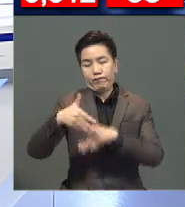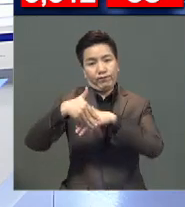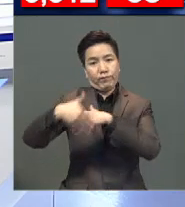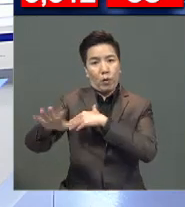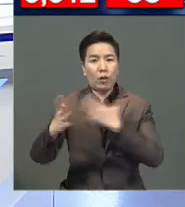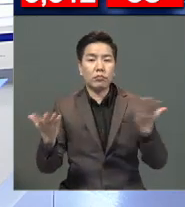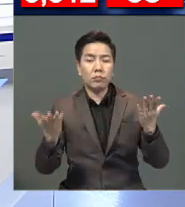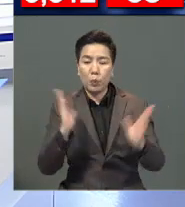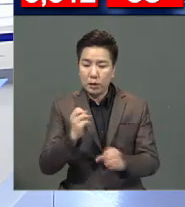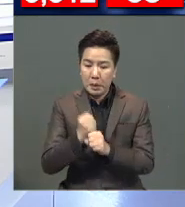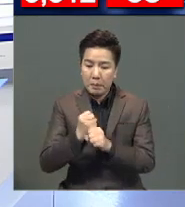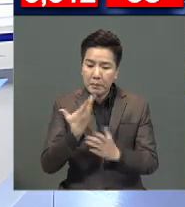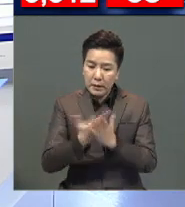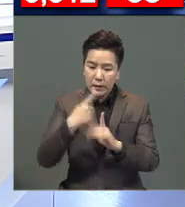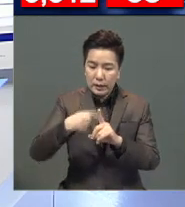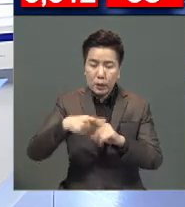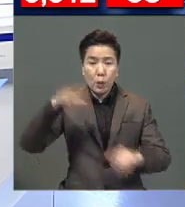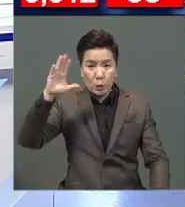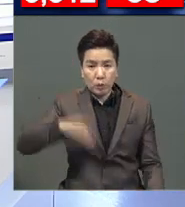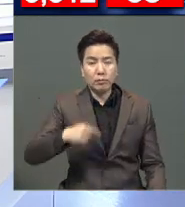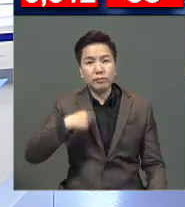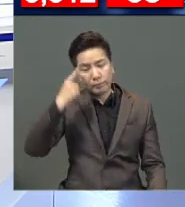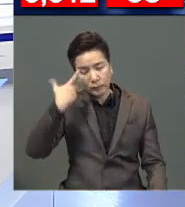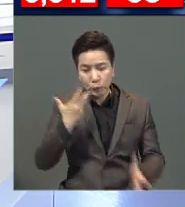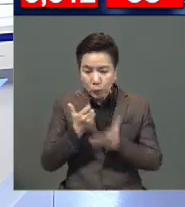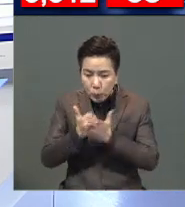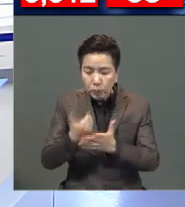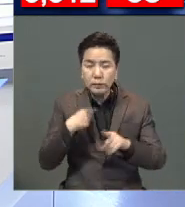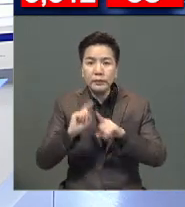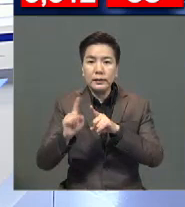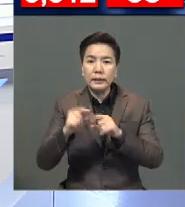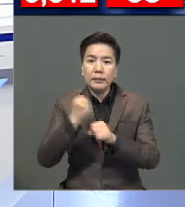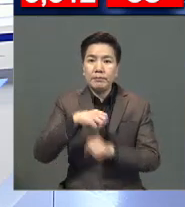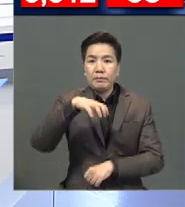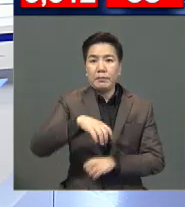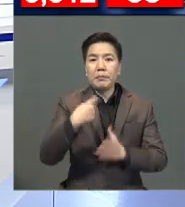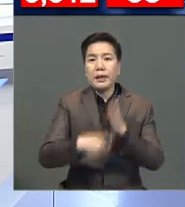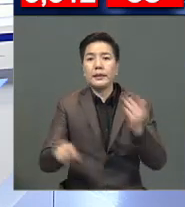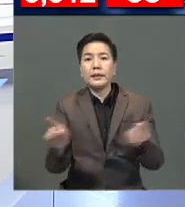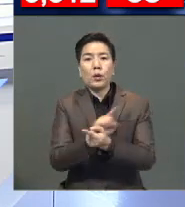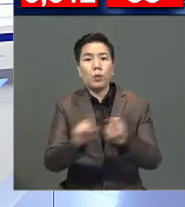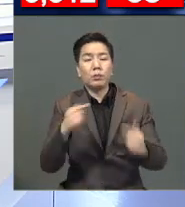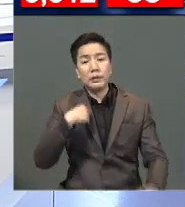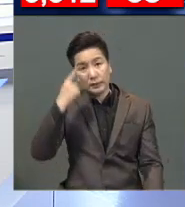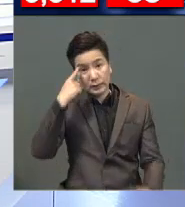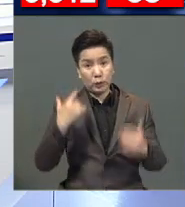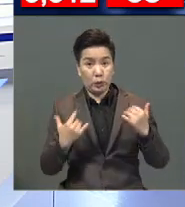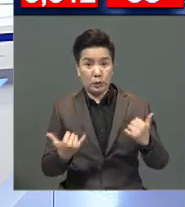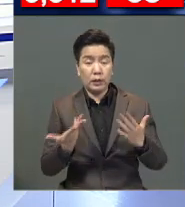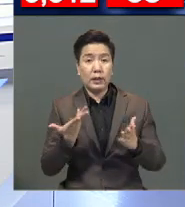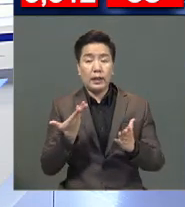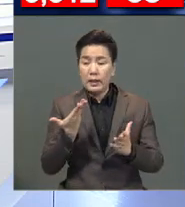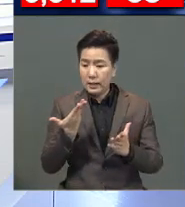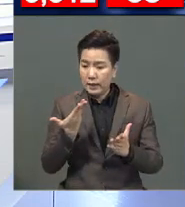หรือว่าบางบริษัทกันอาจจะลดรายได้กันไปเขาออกมาช่วยเป็นระยะระยะนะครับสำหรับสำนักงานประกันสังคมเนี่ยอย่างตอนนี้คือ